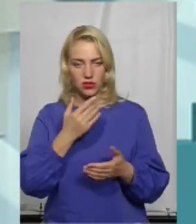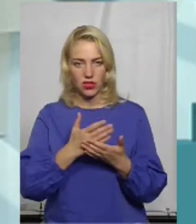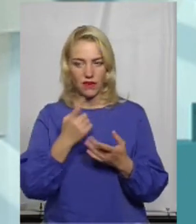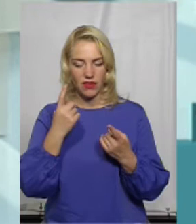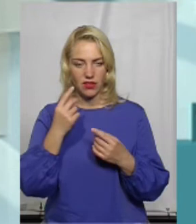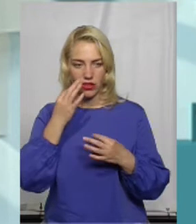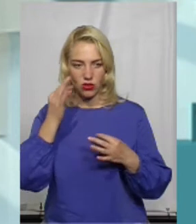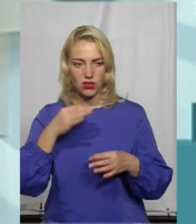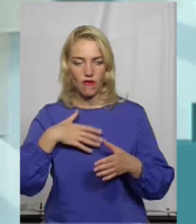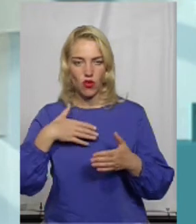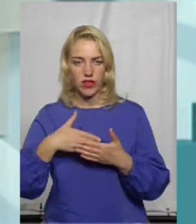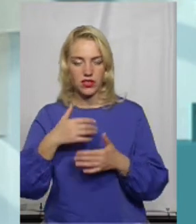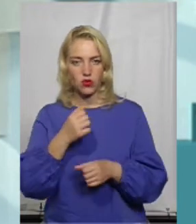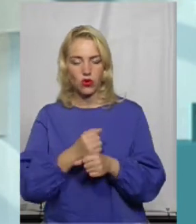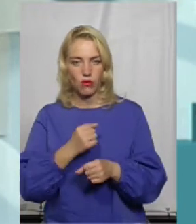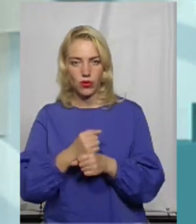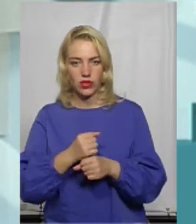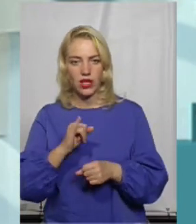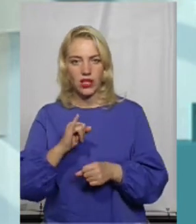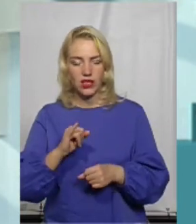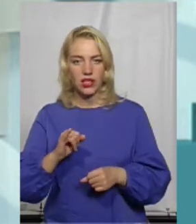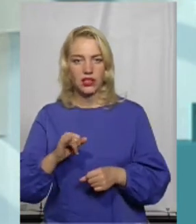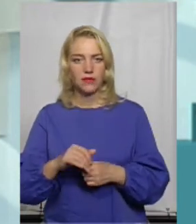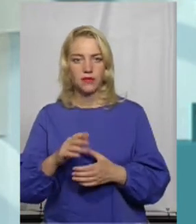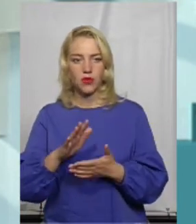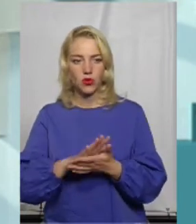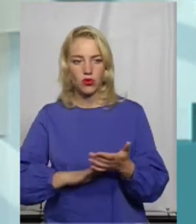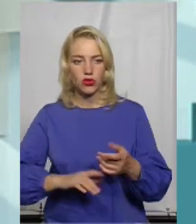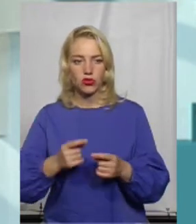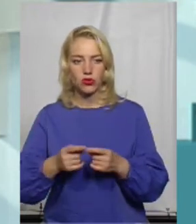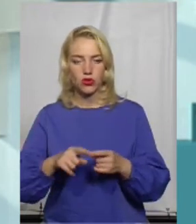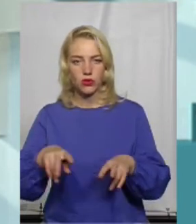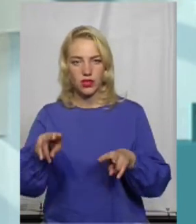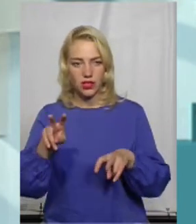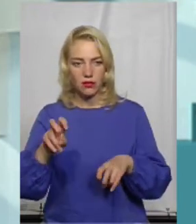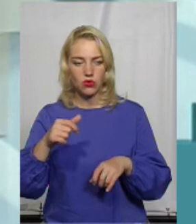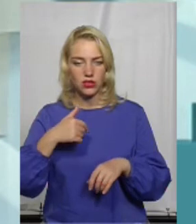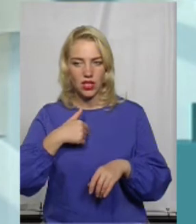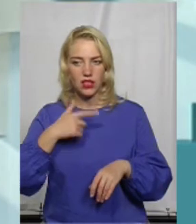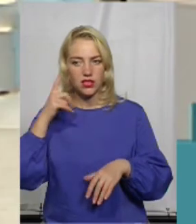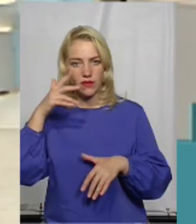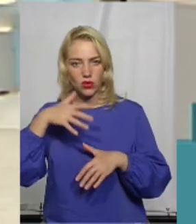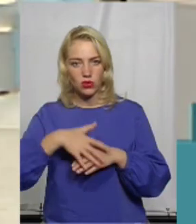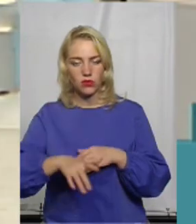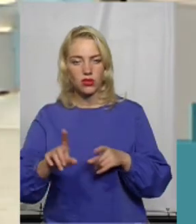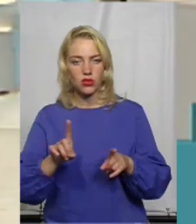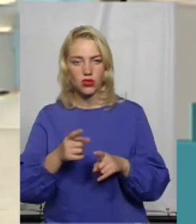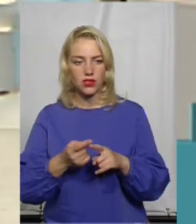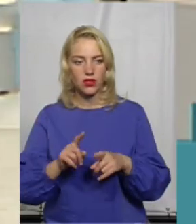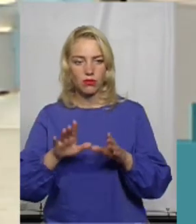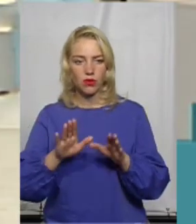вже великий досвід волонтерської роботи і, власне, продовжуючи оцю тему, я свідомо розуміла, що це